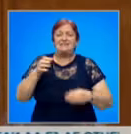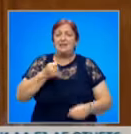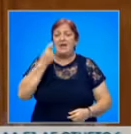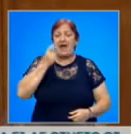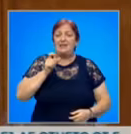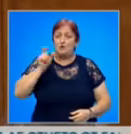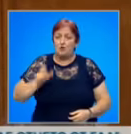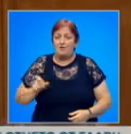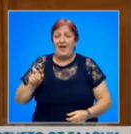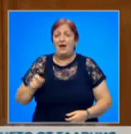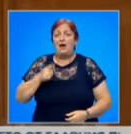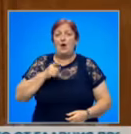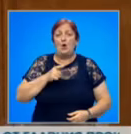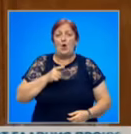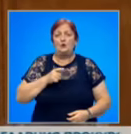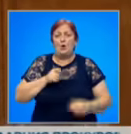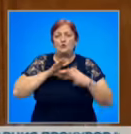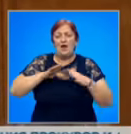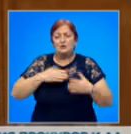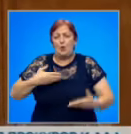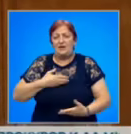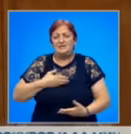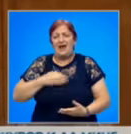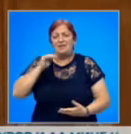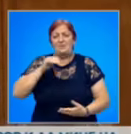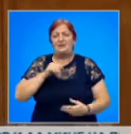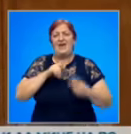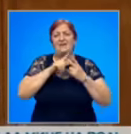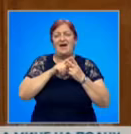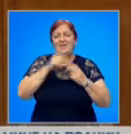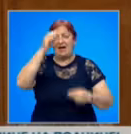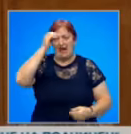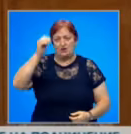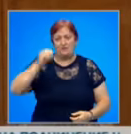човек, който ужасно много иска да бъде Иван Гешев.